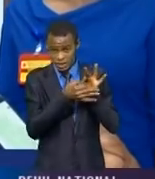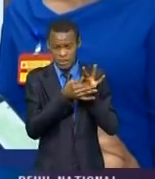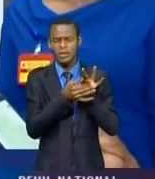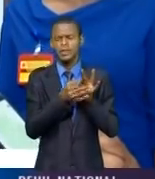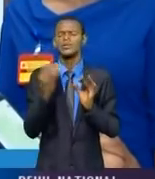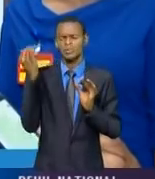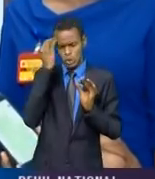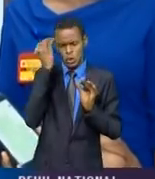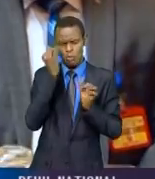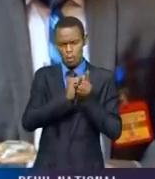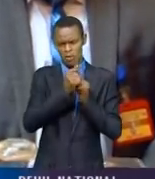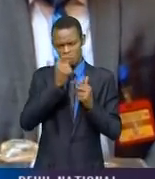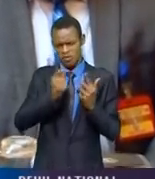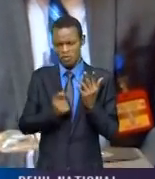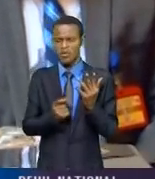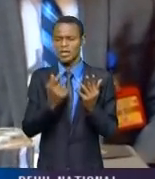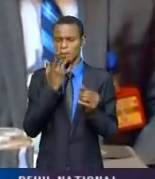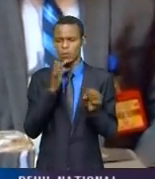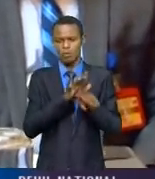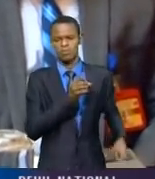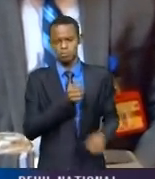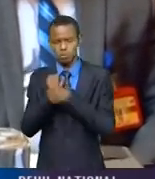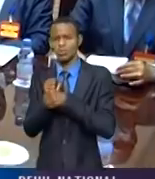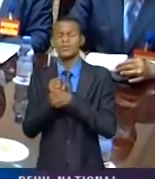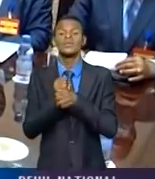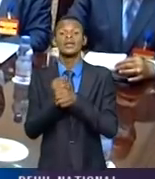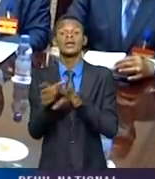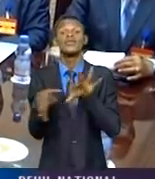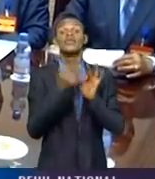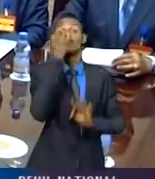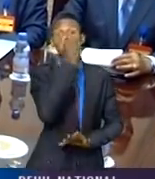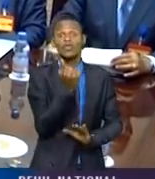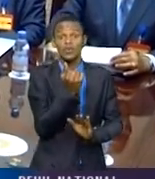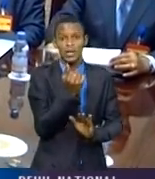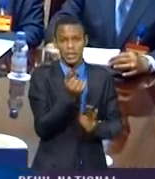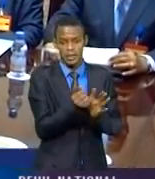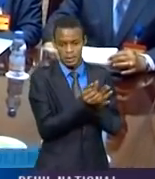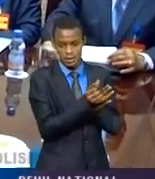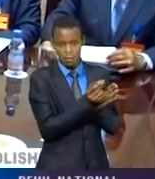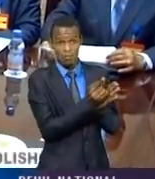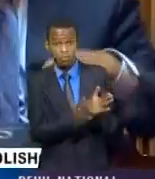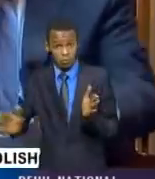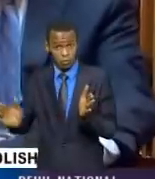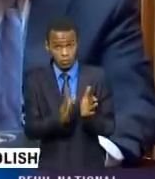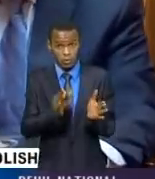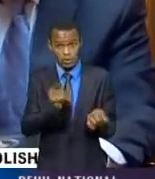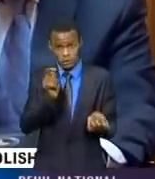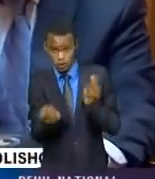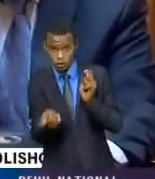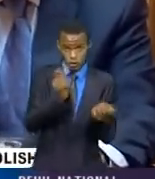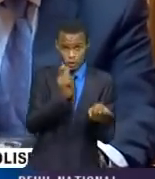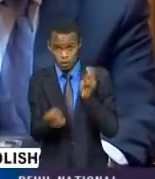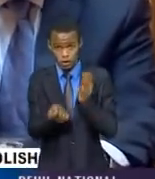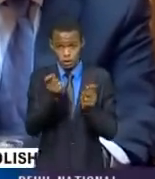commission que j'étais riche l'union africaine est dans une phase de réformes institutionnelles le nombre des membres de la commission a baissé de 10 à